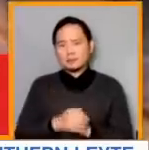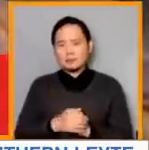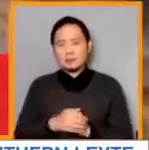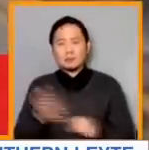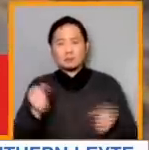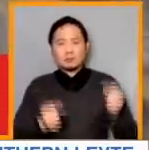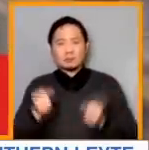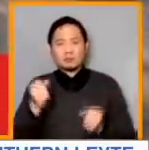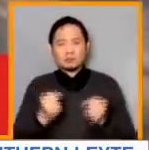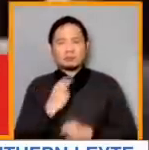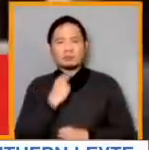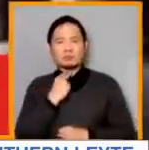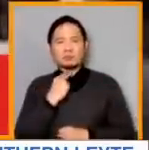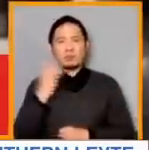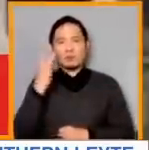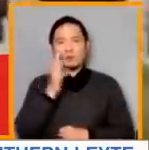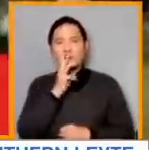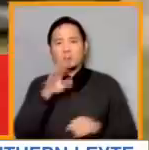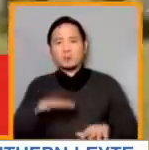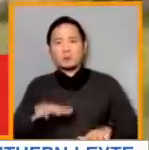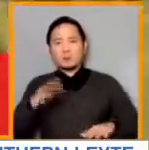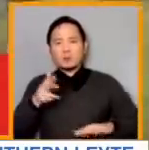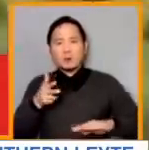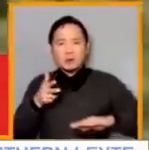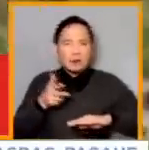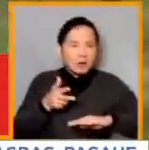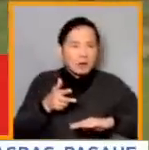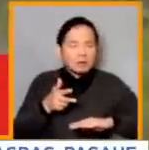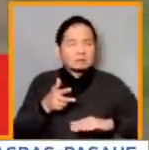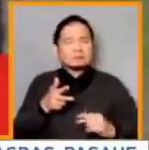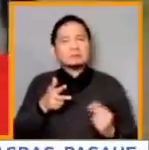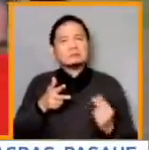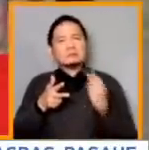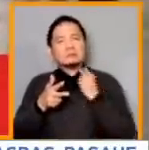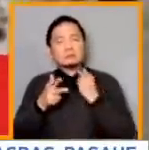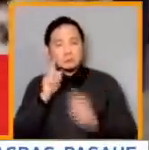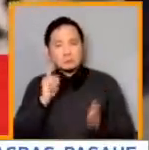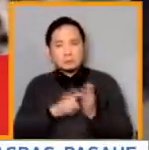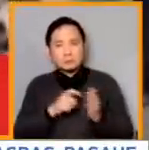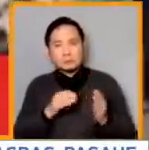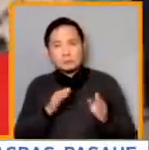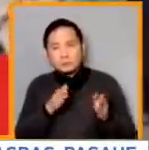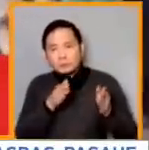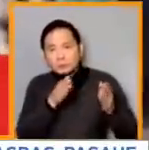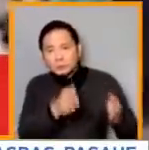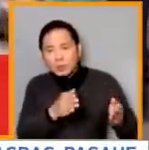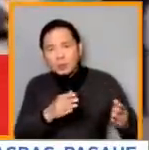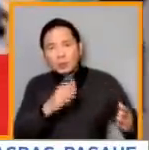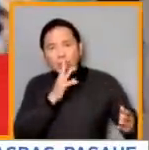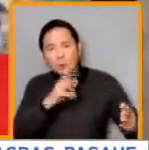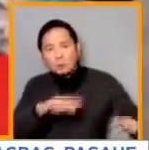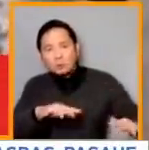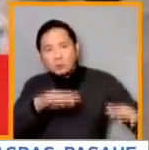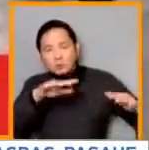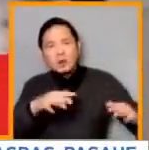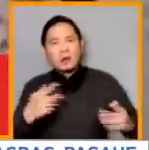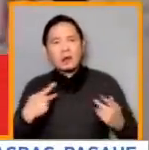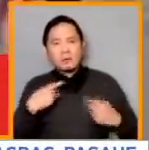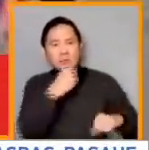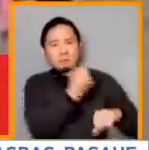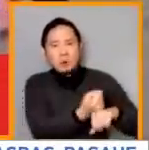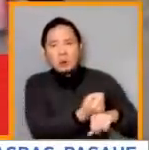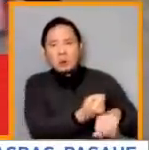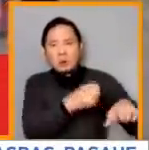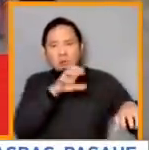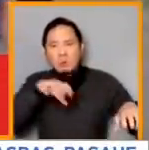na baha. Sa videong kuha ng isang netizen, lubog na ang kalsada at napuno ng mga tipak ng bato kaya hindi na madaanan